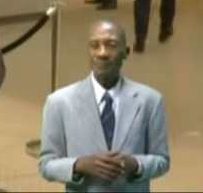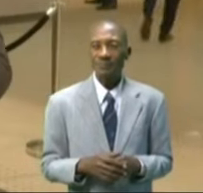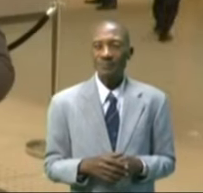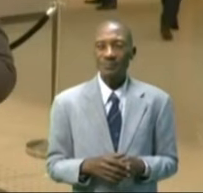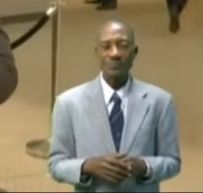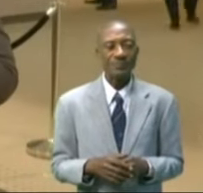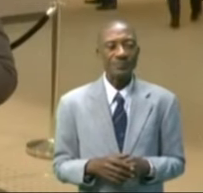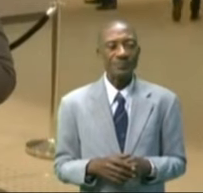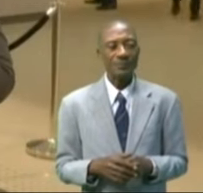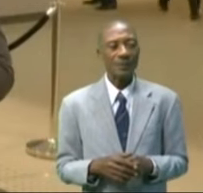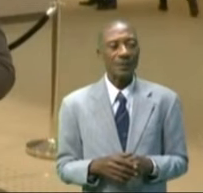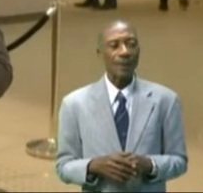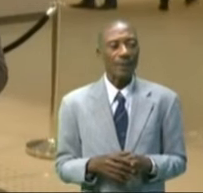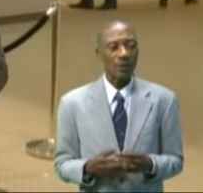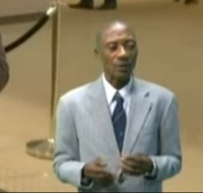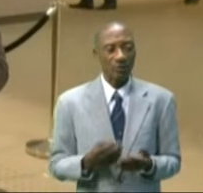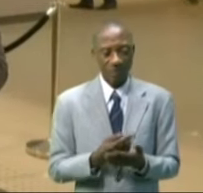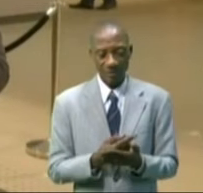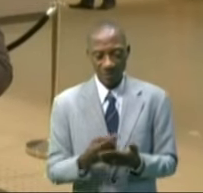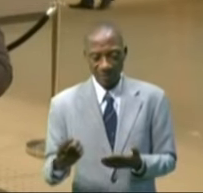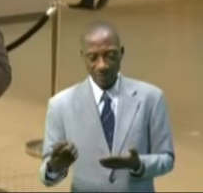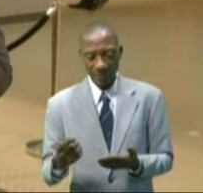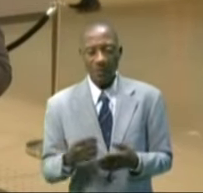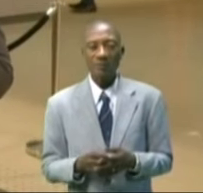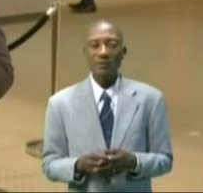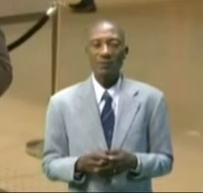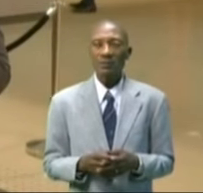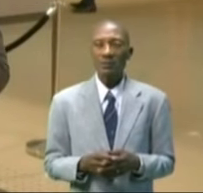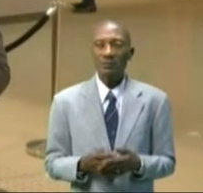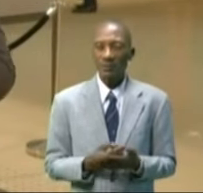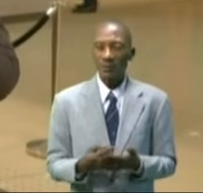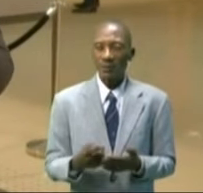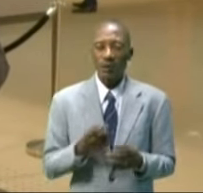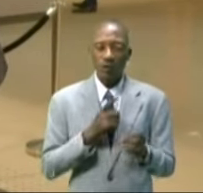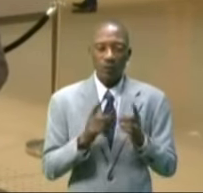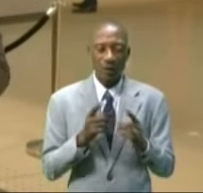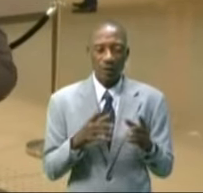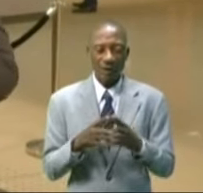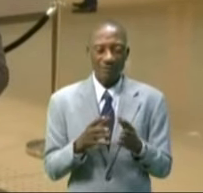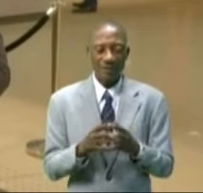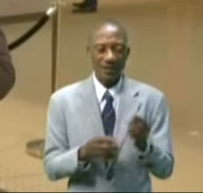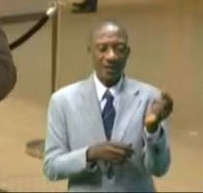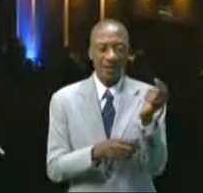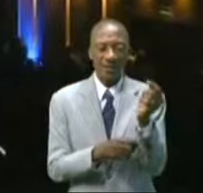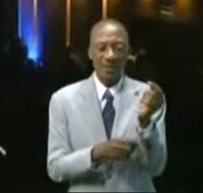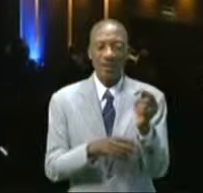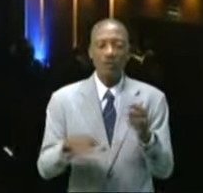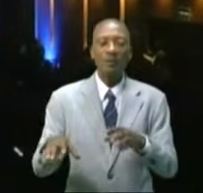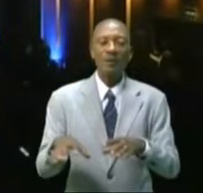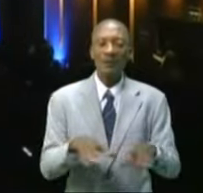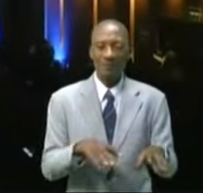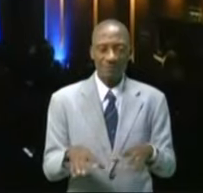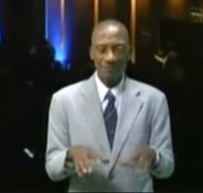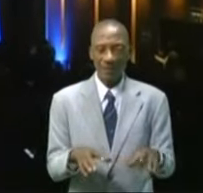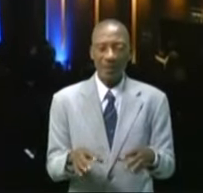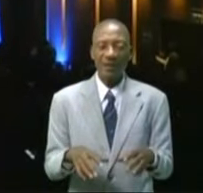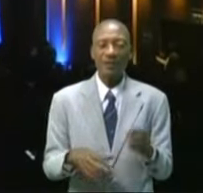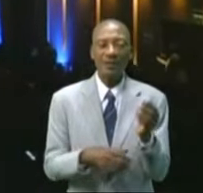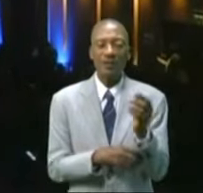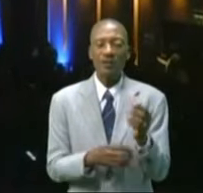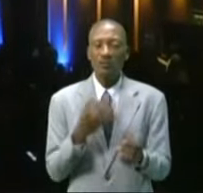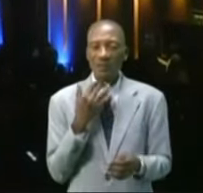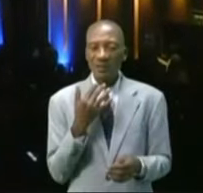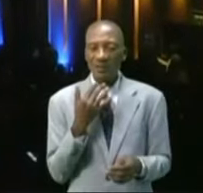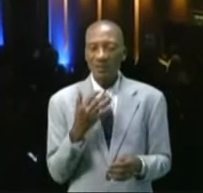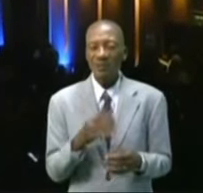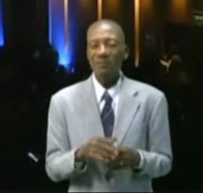bien remarquable cette semaine dans les salons d'hommes d'affaires, une présence qui pourrait s'accentuer dans les jours à venir, le